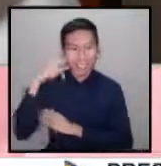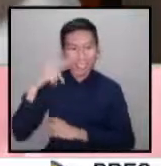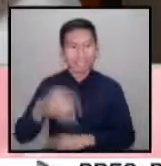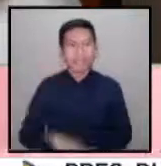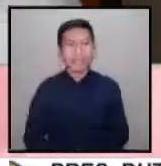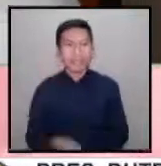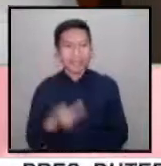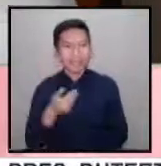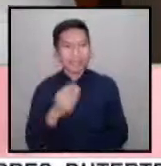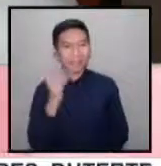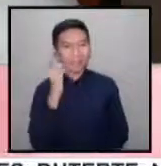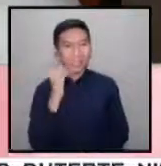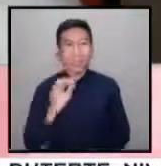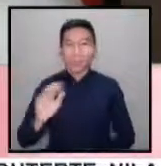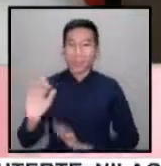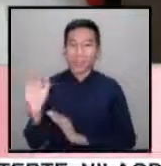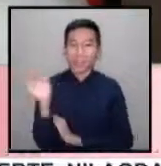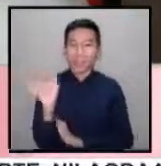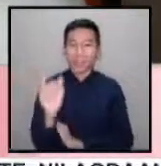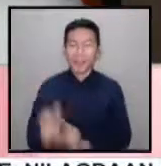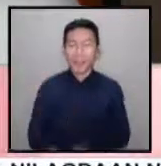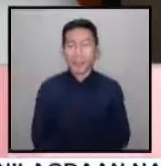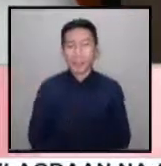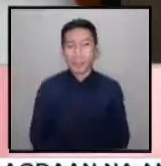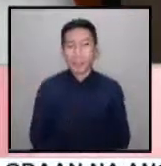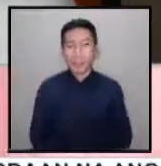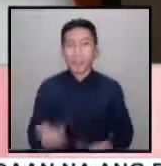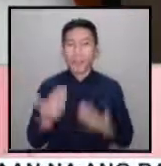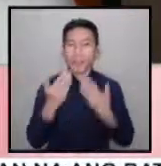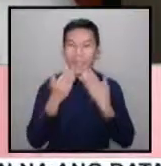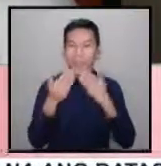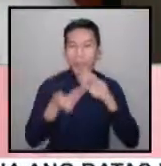Magandang umaga rin po sa inyo. Thank you so much for inviting me.